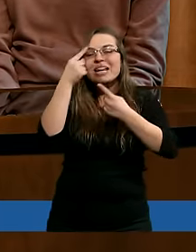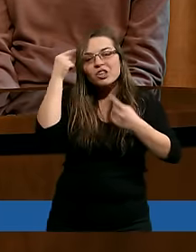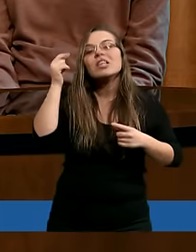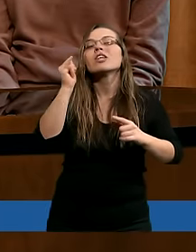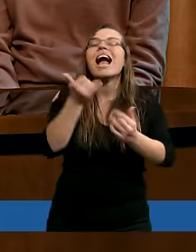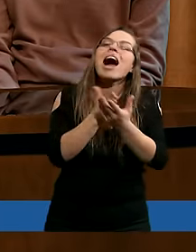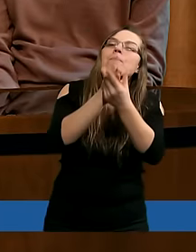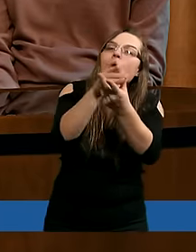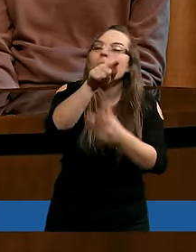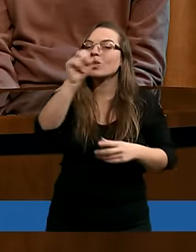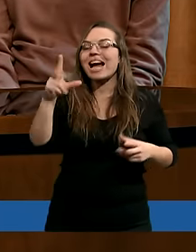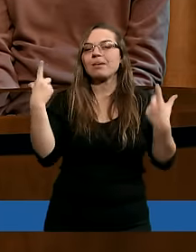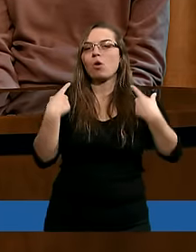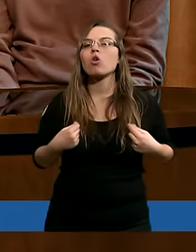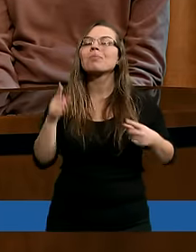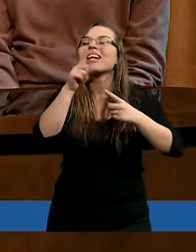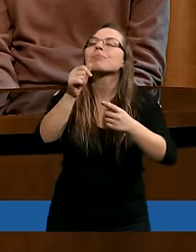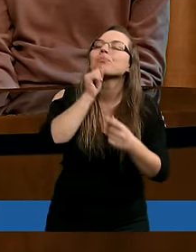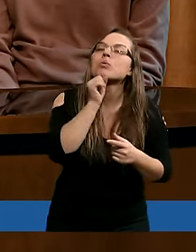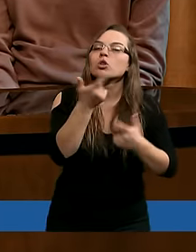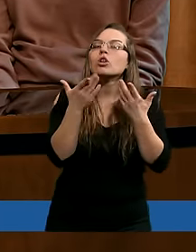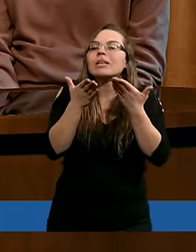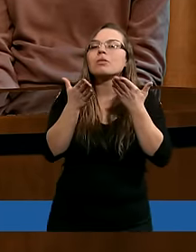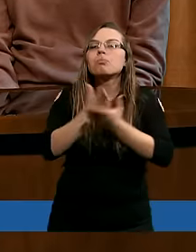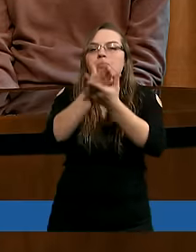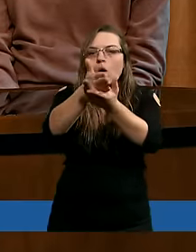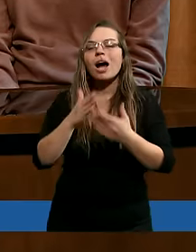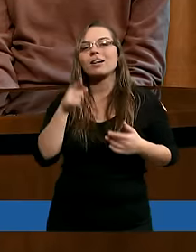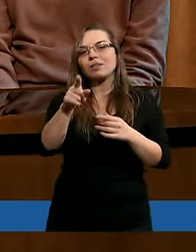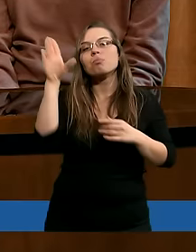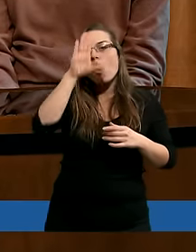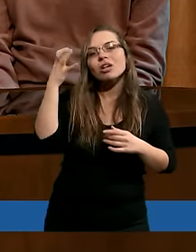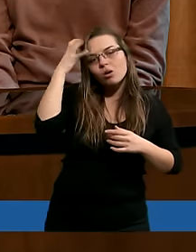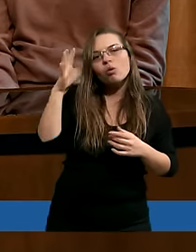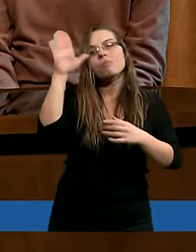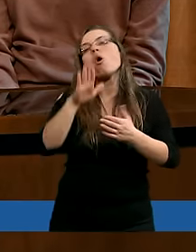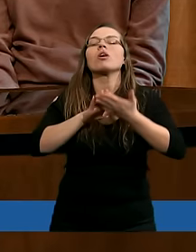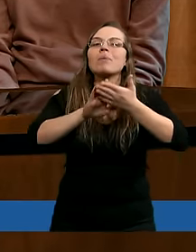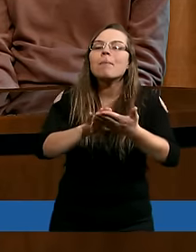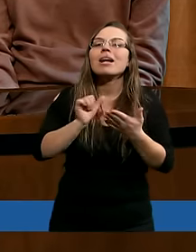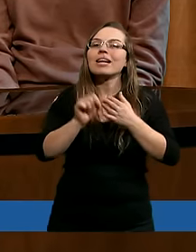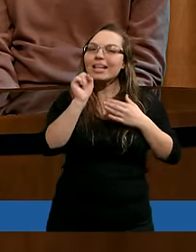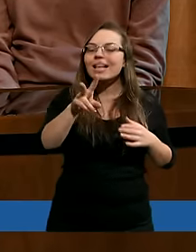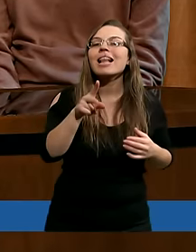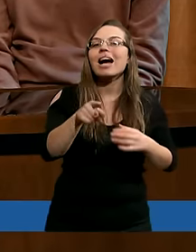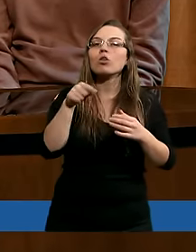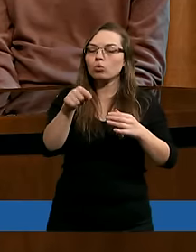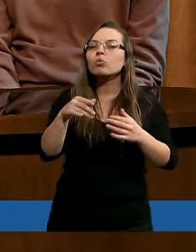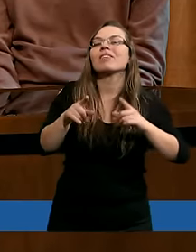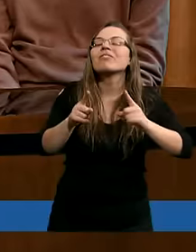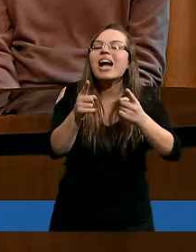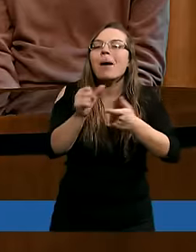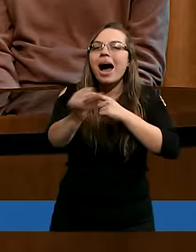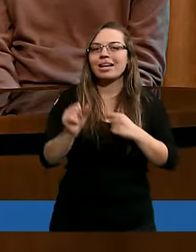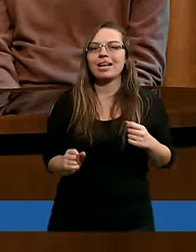bo wszystko jest tak ciężko, tak beznadziejnie? Oczywiście jest Boże Królestwo, jest Boże przebaczenie, ale tutaj już nie ma